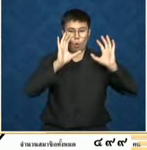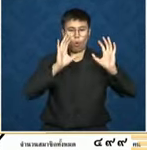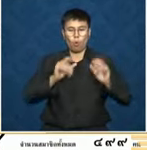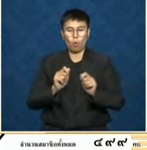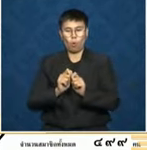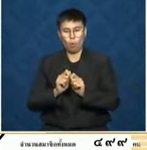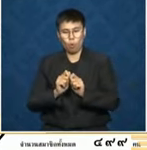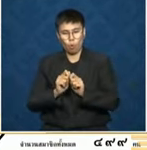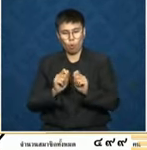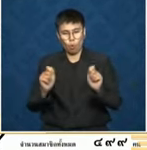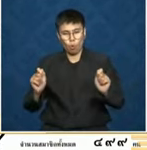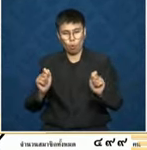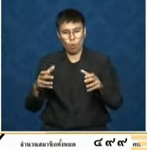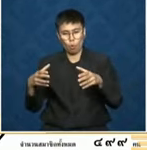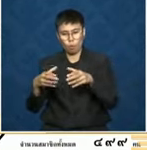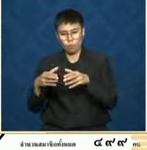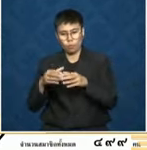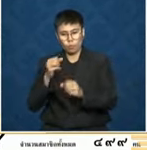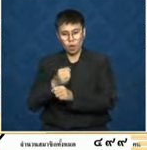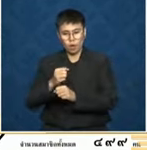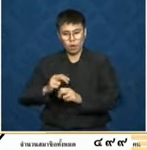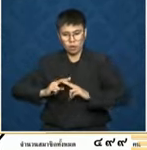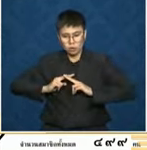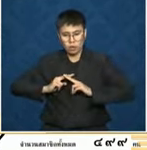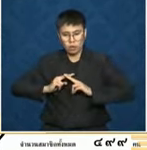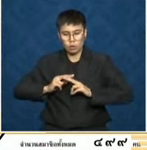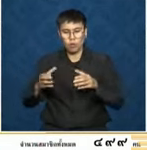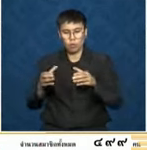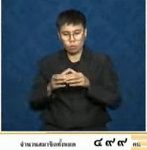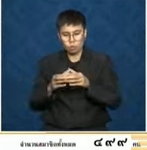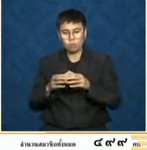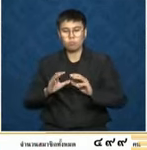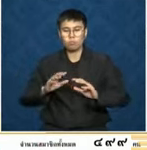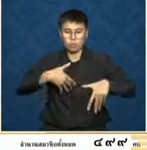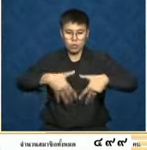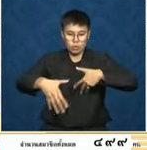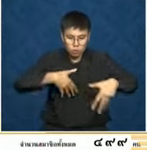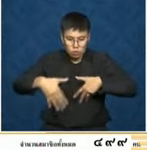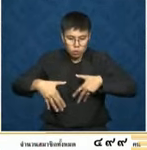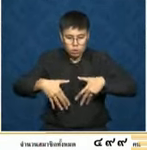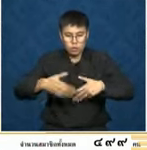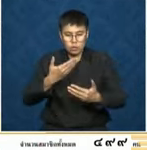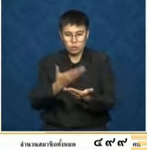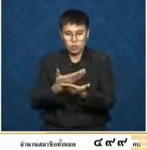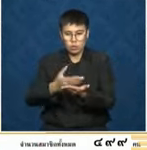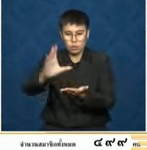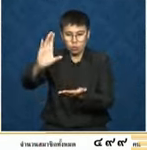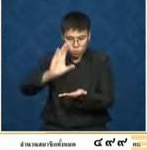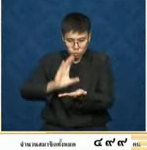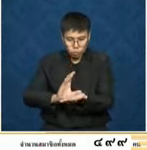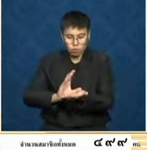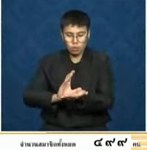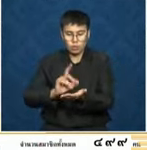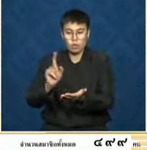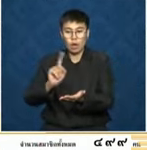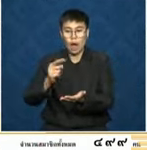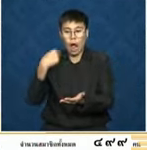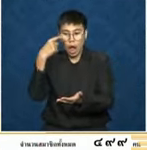รเอกชนองค์กรของประชาชนต่างๆที่จะต้องได้รับงบสนับสนุนจากข้าราชการเนี่ย